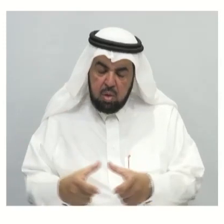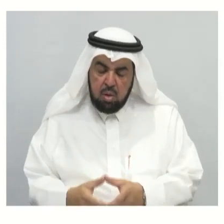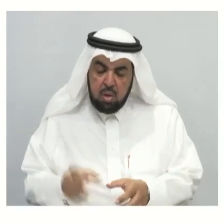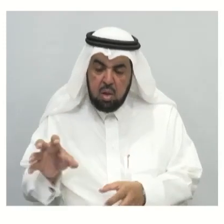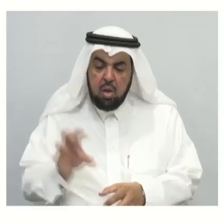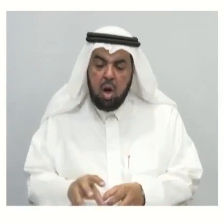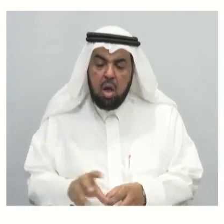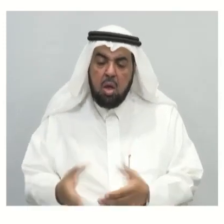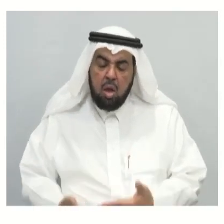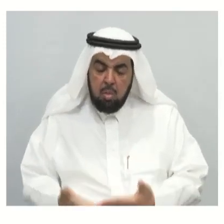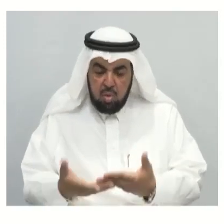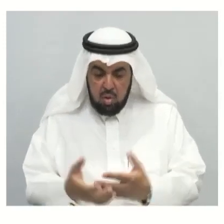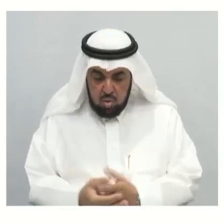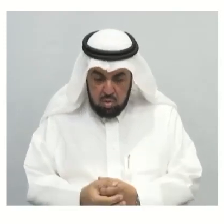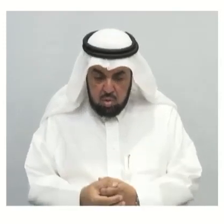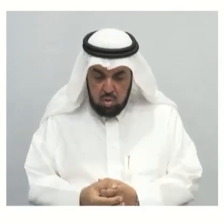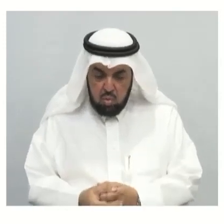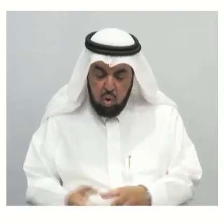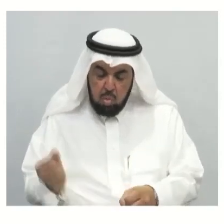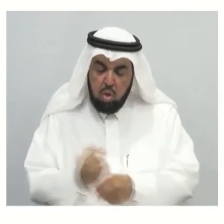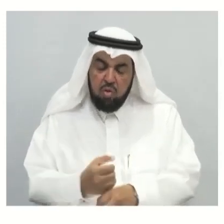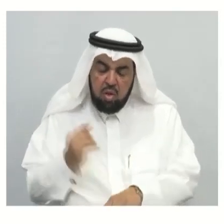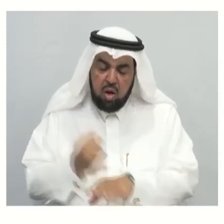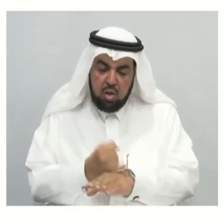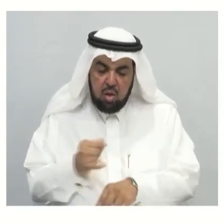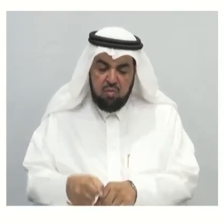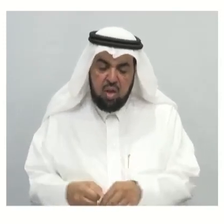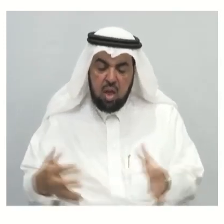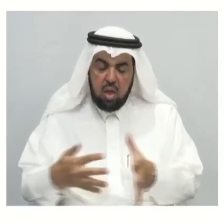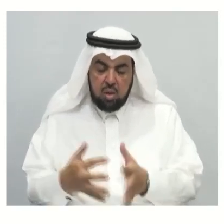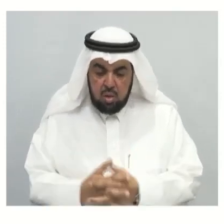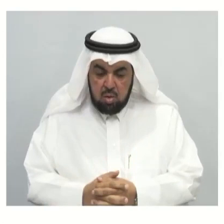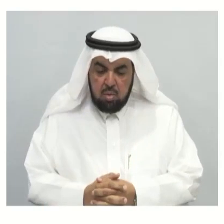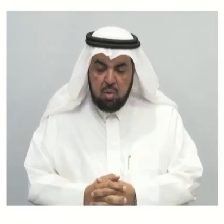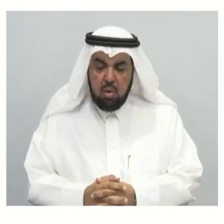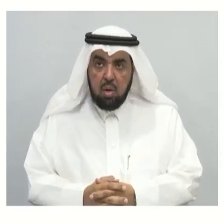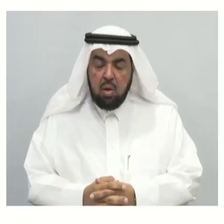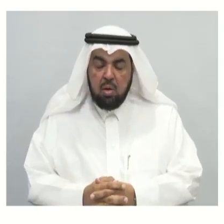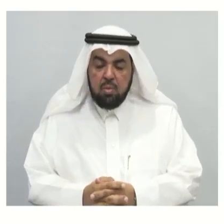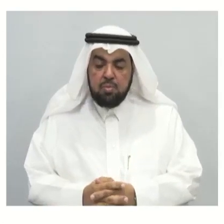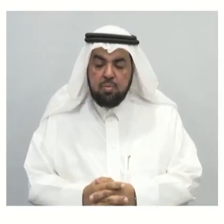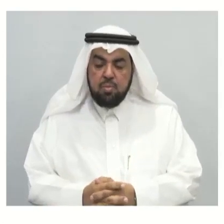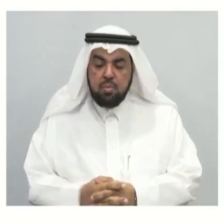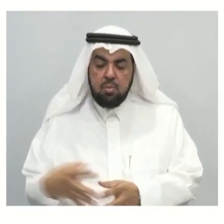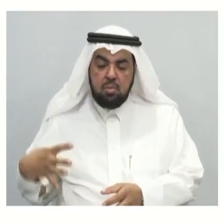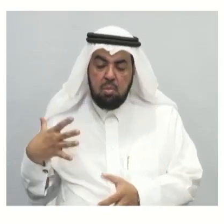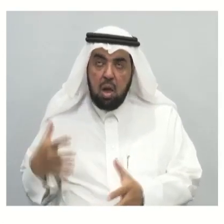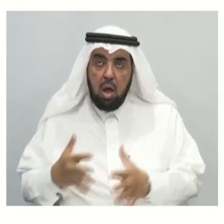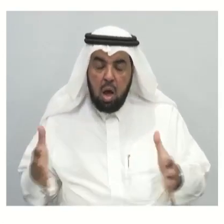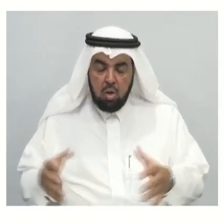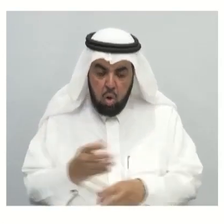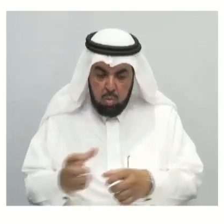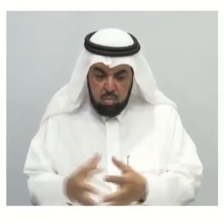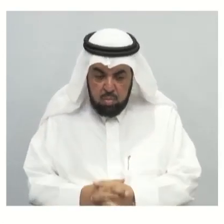الامناء المساعدين والموظفين الرئيسيين في الجامعه اذا الامانه العامه عندنا من ماذا تتكون